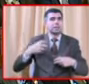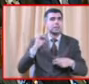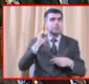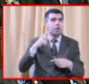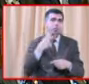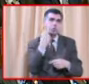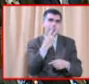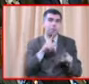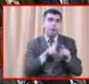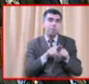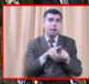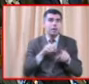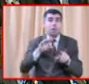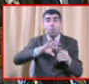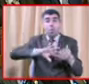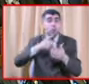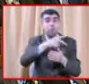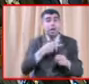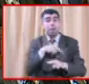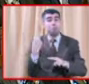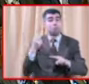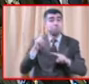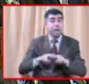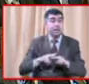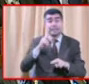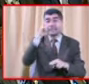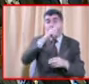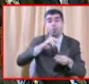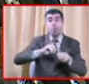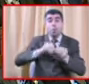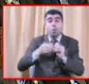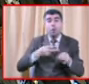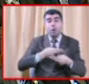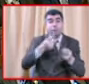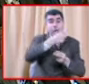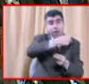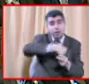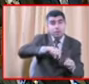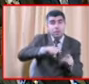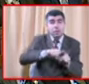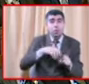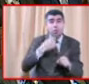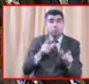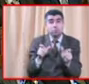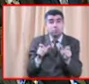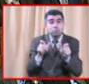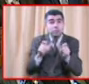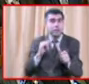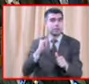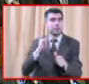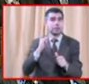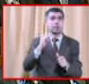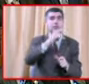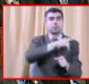كنسجلوا ايضا عدم التفاعل بالحزم اللازم لتجنب هذه الكارثه، وما كانش غير في قلميم، كانت